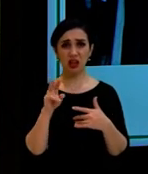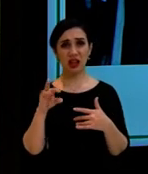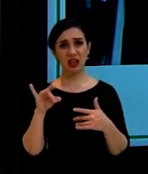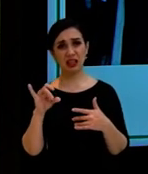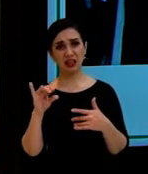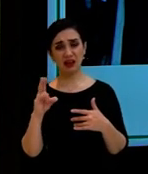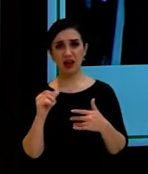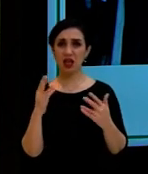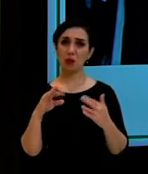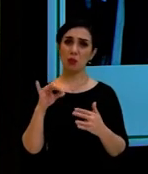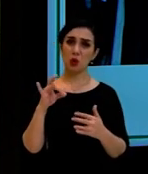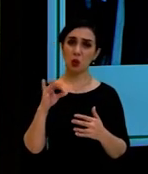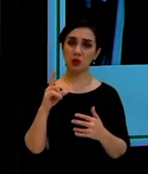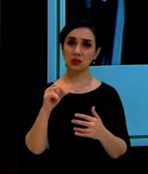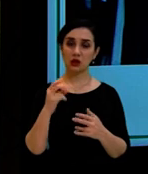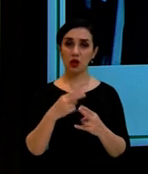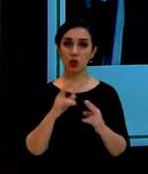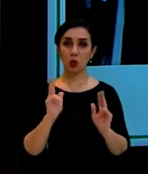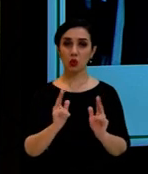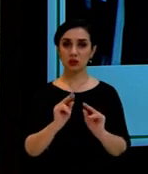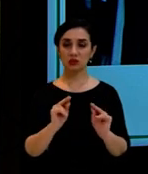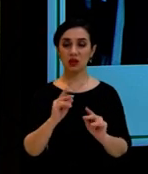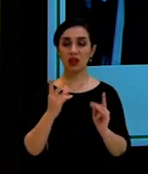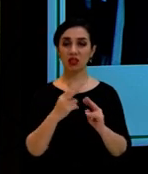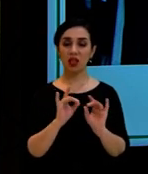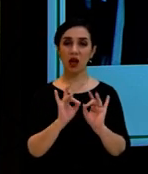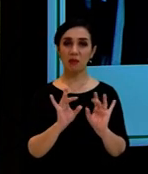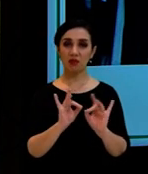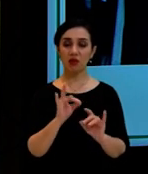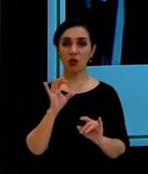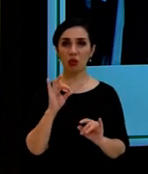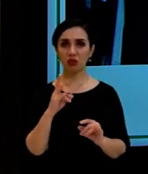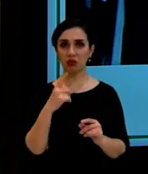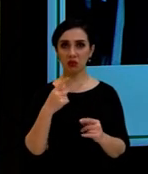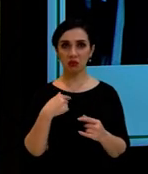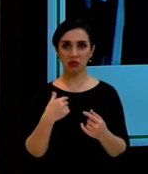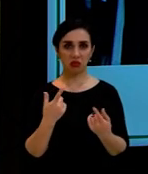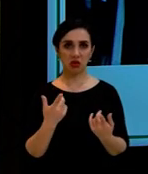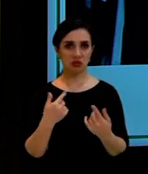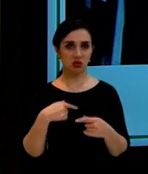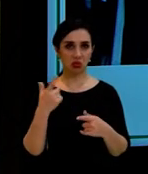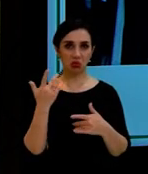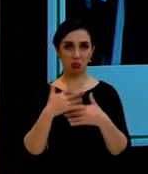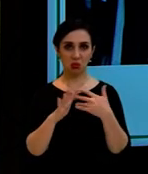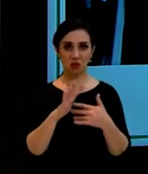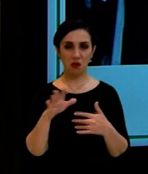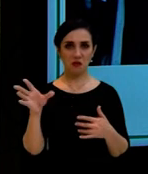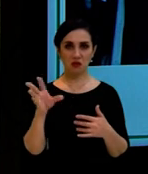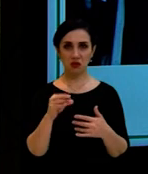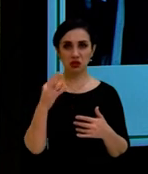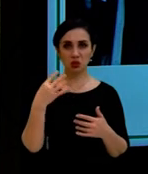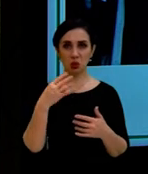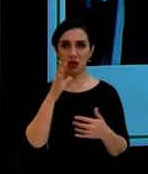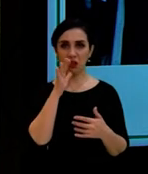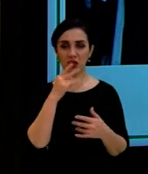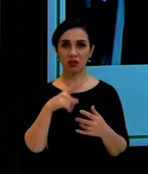лирика что такое проза потом учитель философии ему это объясню и вот он говорит а я даже не понимал что я все 40